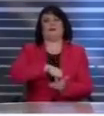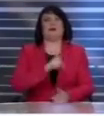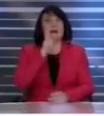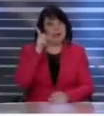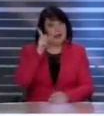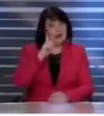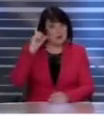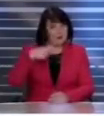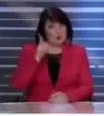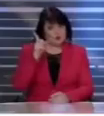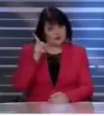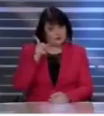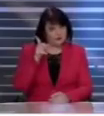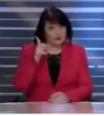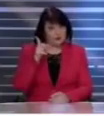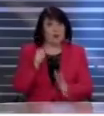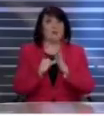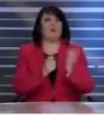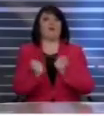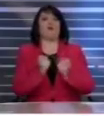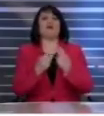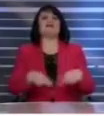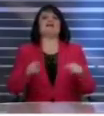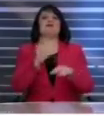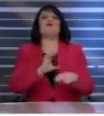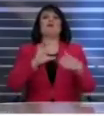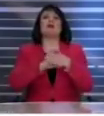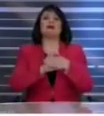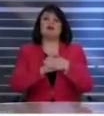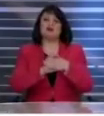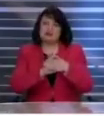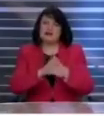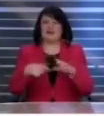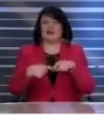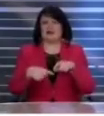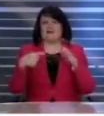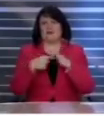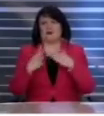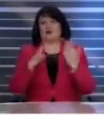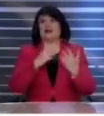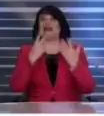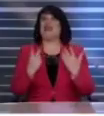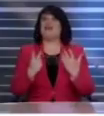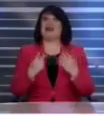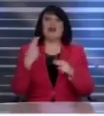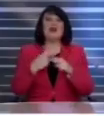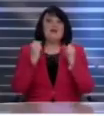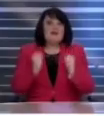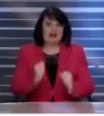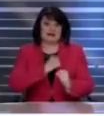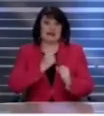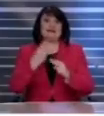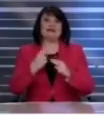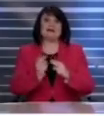τη Λουξεμβούργια Προεδρία του Συμβουλίου της Ένωσης το Δεκέμβριο του 1997, που για πρώτη φορά τέθηκαν οι βασικές αρχές αυτής της